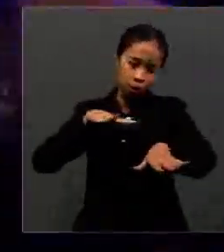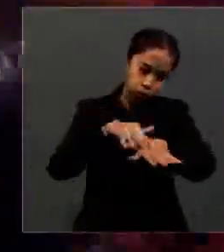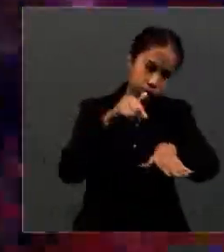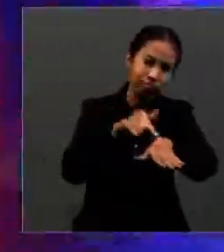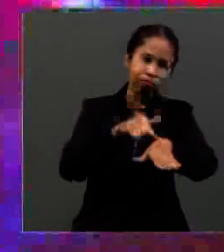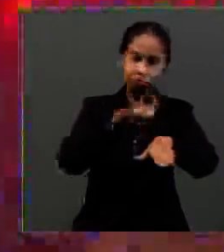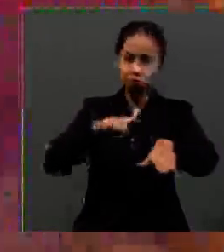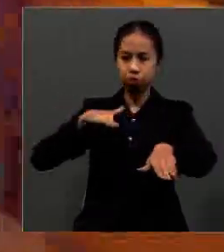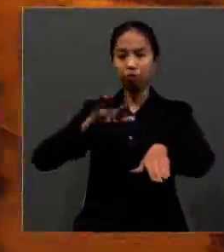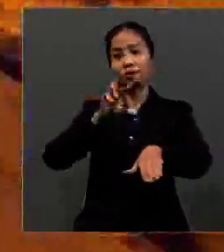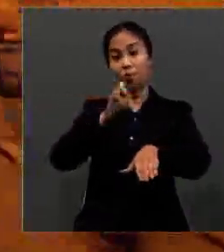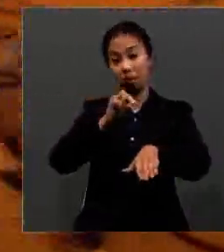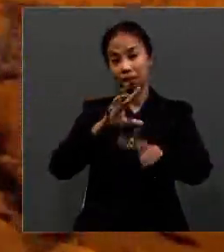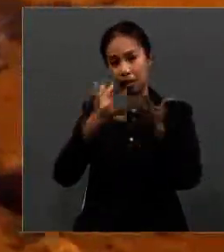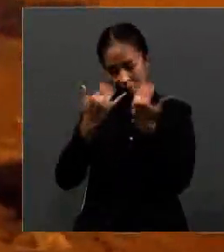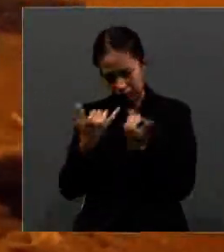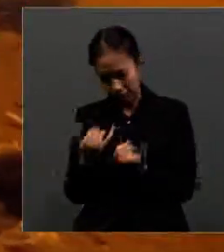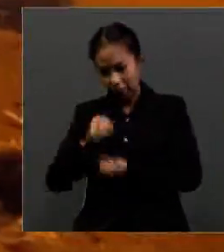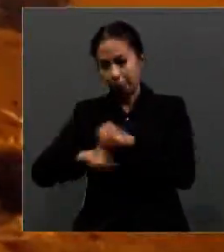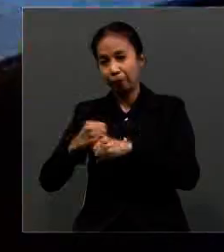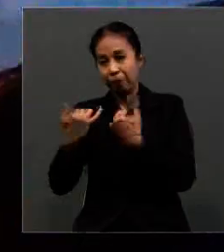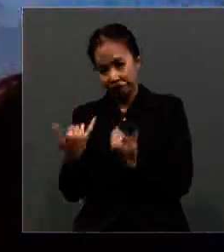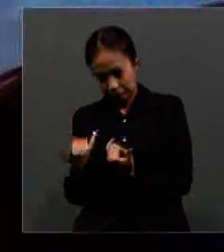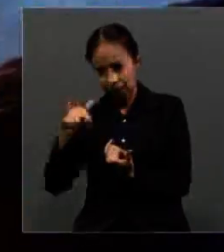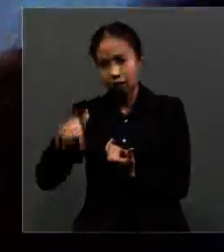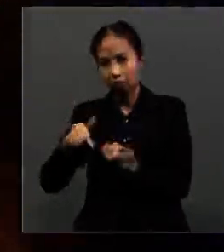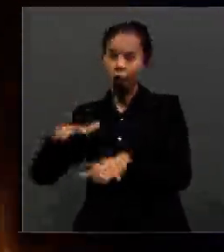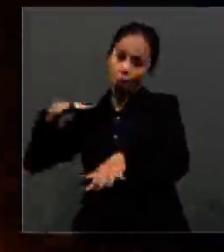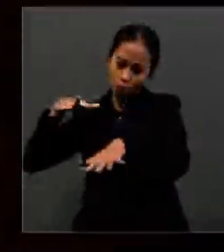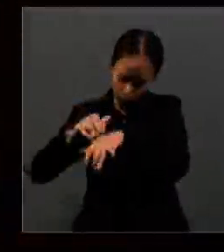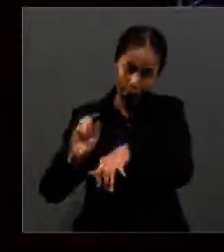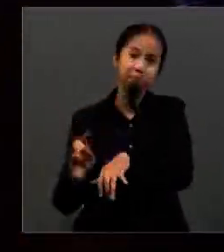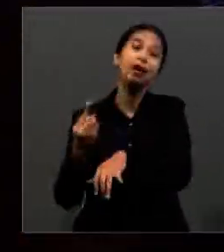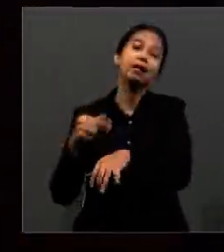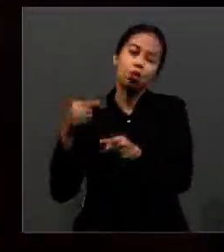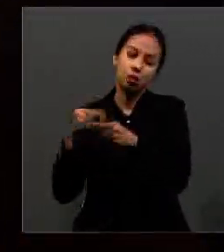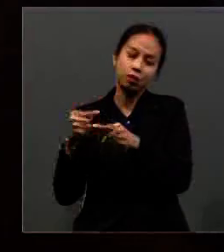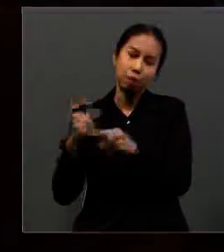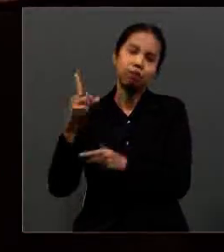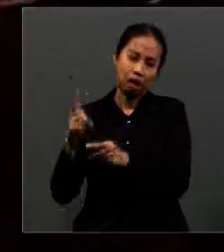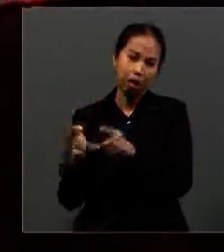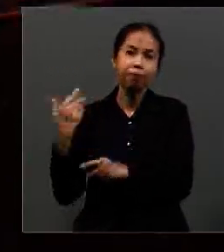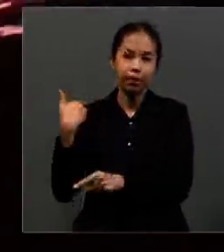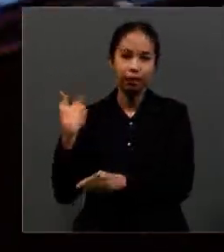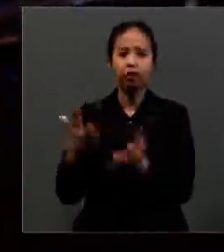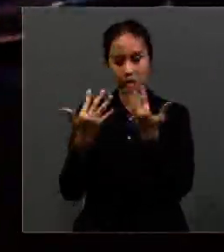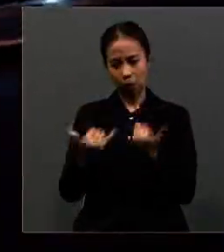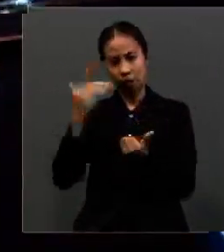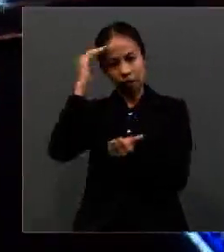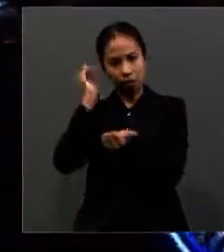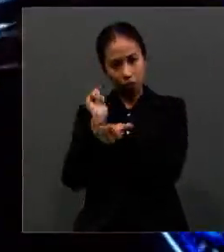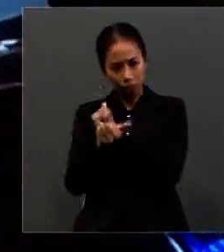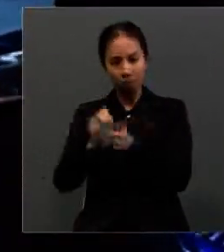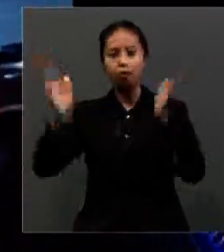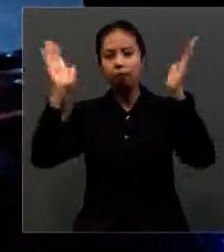ไม่อยู่จนมาปีนี้ที่มีผู้เสียชีวิตและได้รับบาดเจ็บจำนวนมากนั่นเองนะครับดังนั้นครับตำรวจทางหลวงก็ขอประ